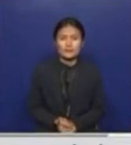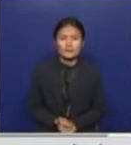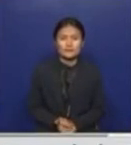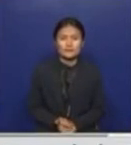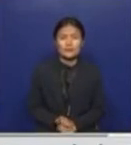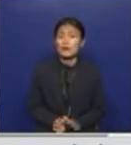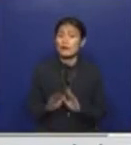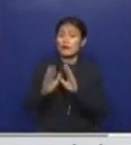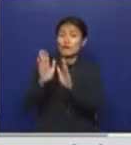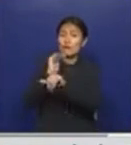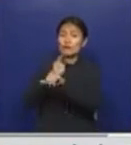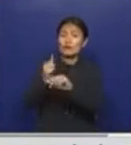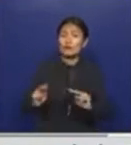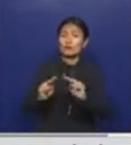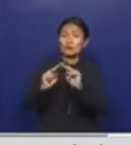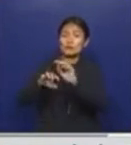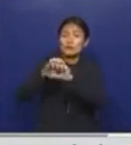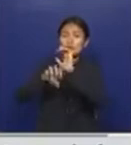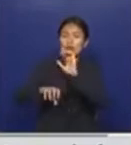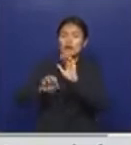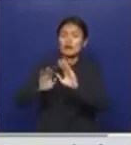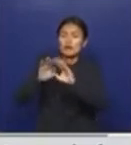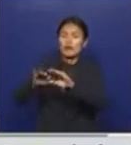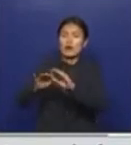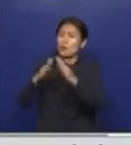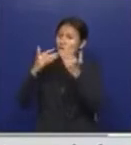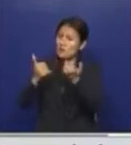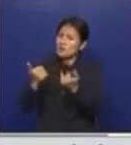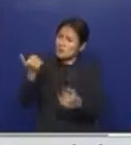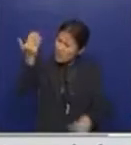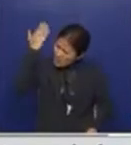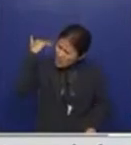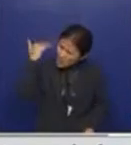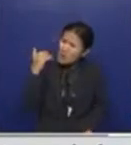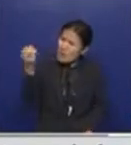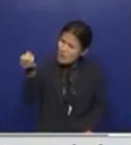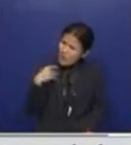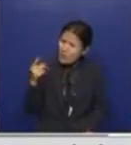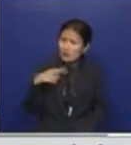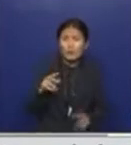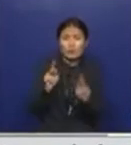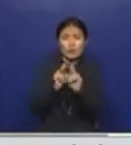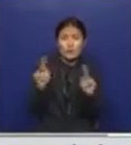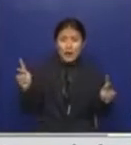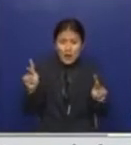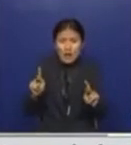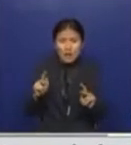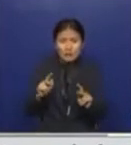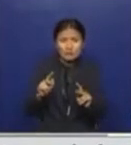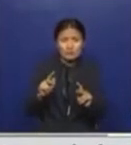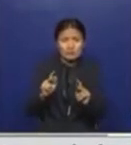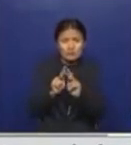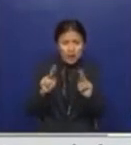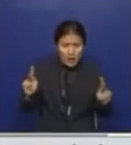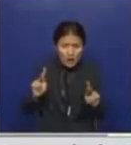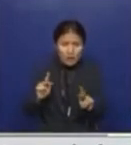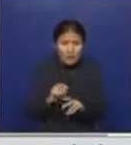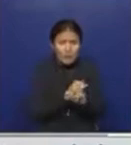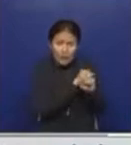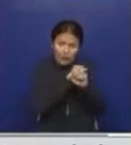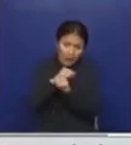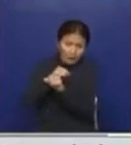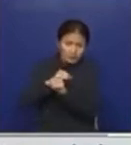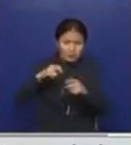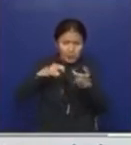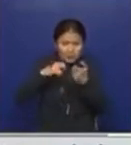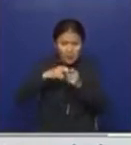ฐมนตรีกระทรวงมหาดไทยท่านเคยให้ดำริไว้ในกรรมาธิการป้องกันและบรรเทาสาธารณภัยของดิฉันว่าท่านมี